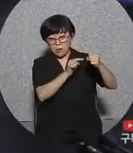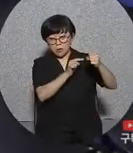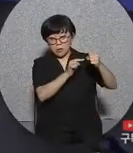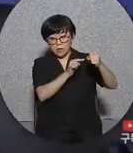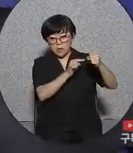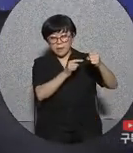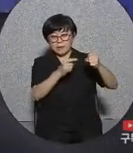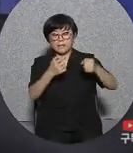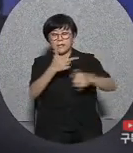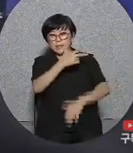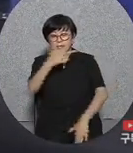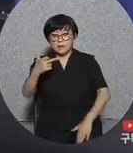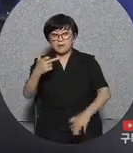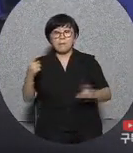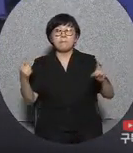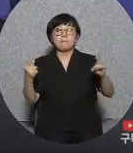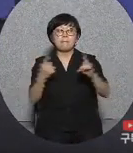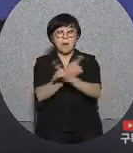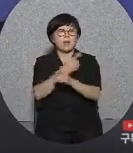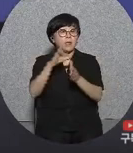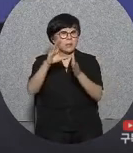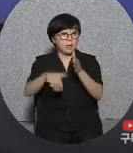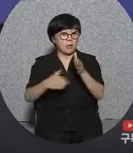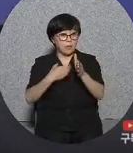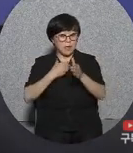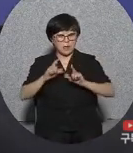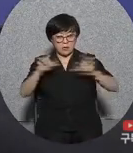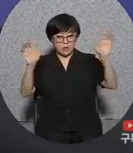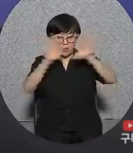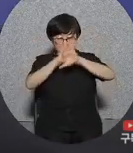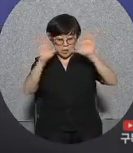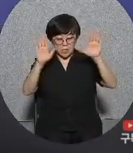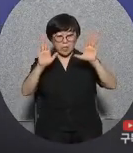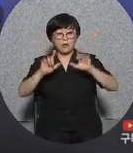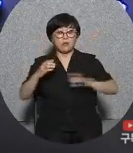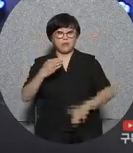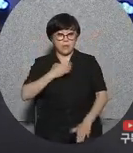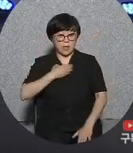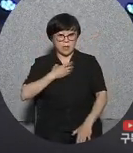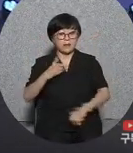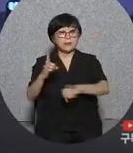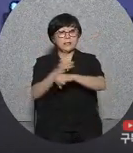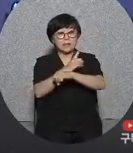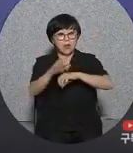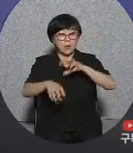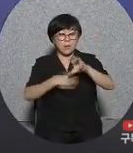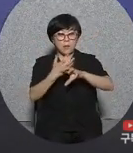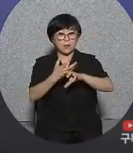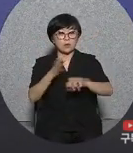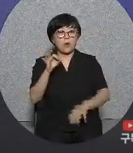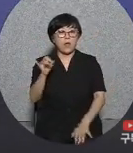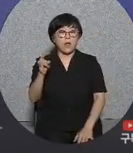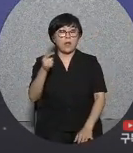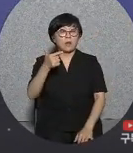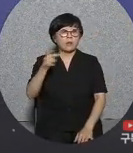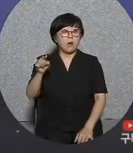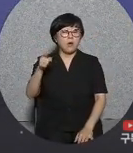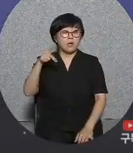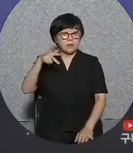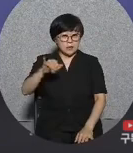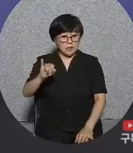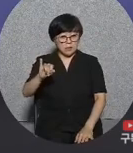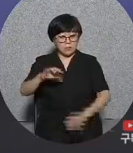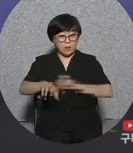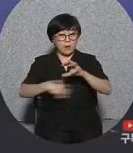대 전환의 위기에 처했습니다 기우 위기 디지털 혁명 에너지 대전환에 따라서 우리는